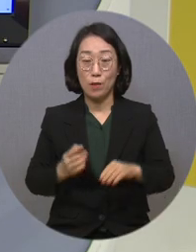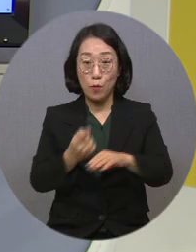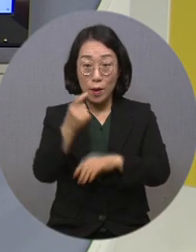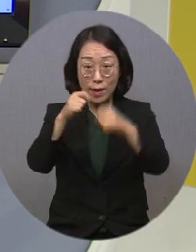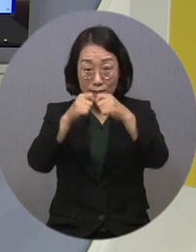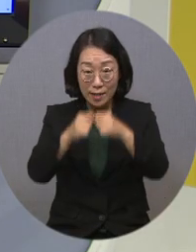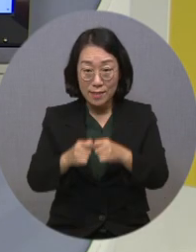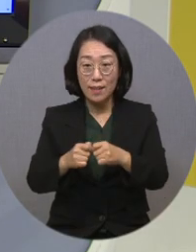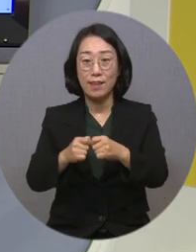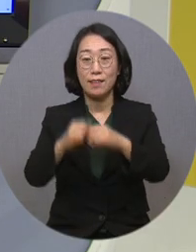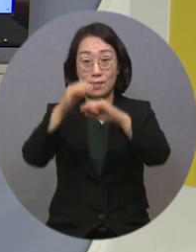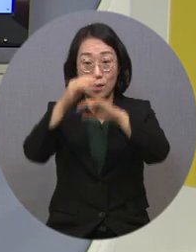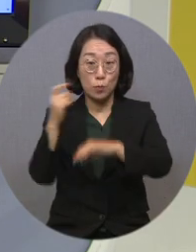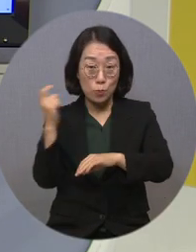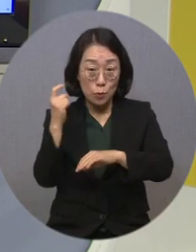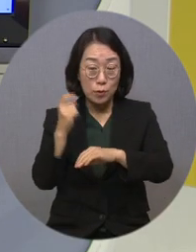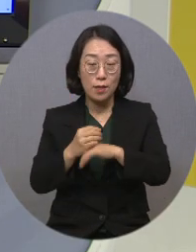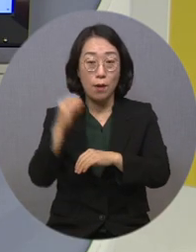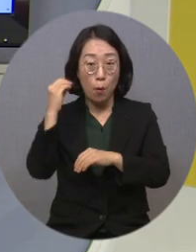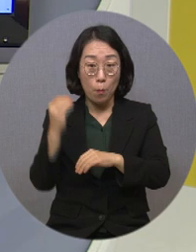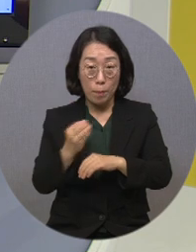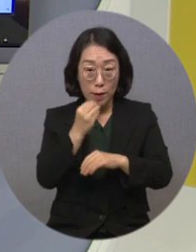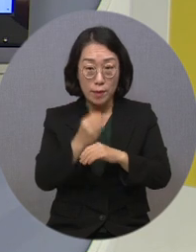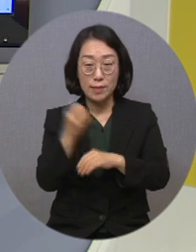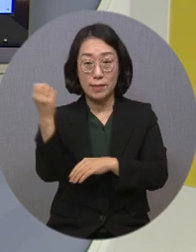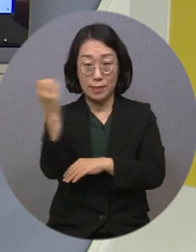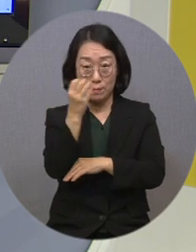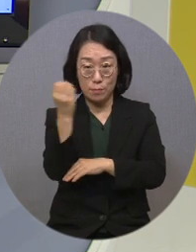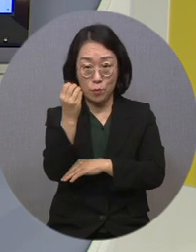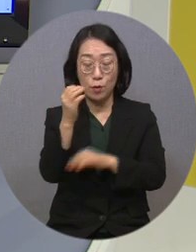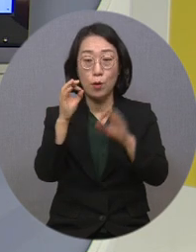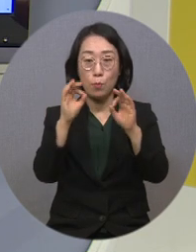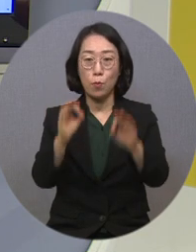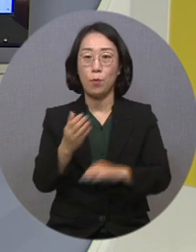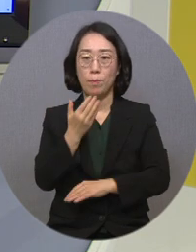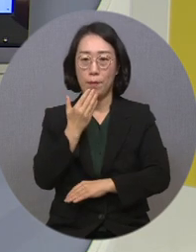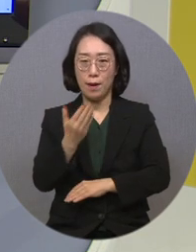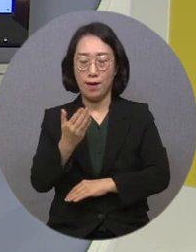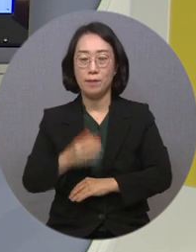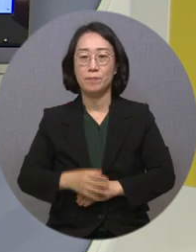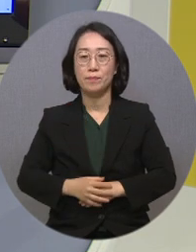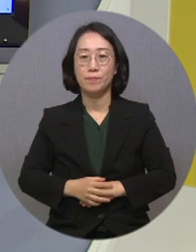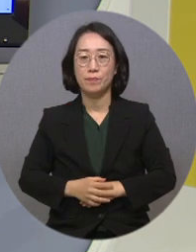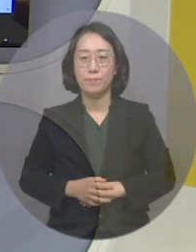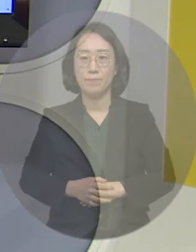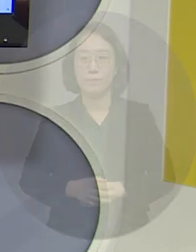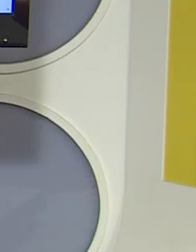자세한 사항은 웰페어 뉴스 홈페이지와 장애인신문, 복지TV 뉴스를 통해 확인할 수 있습니다.